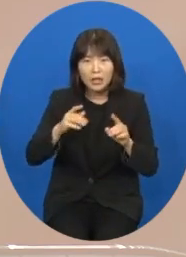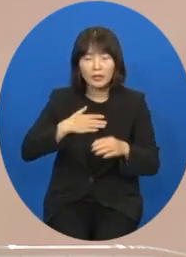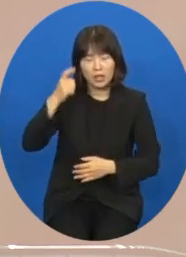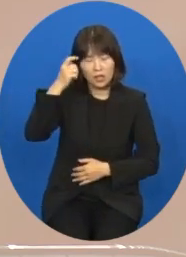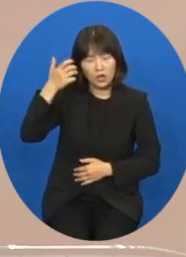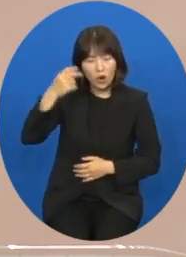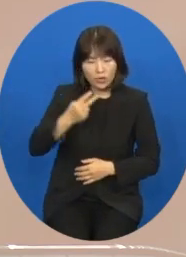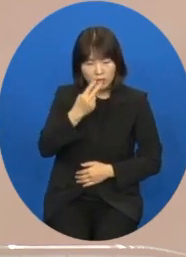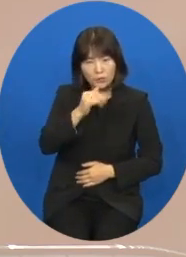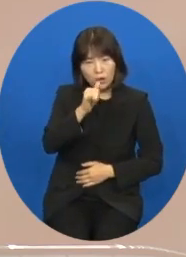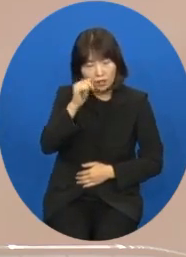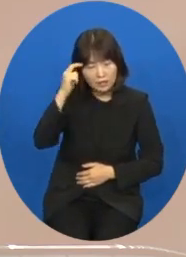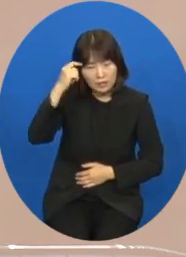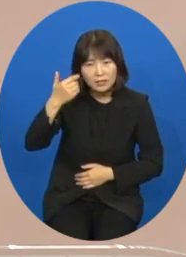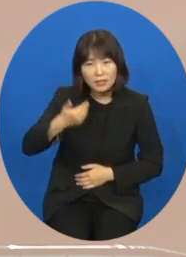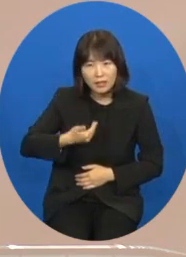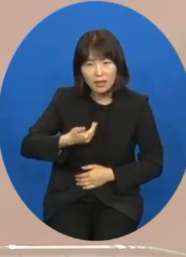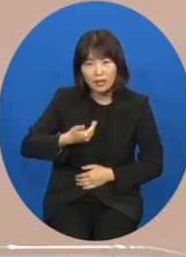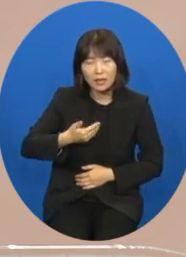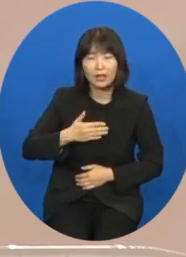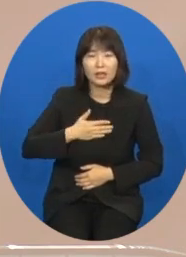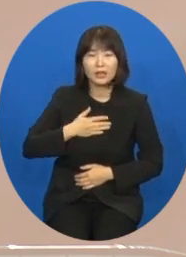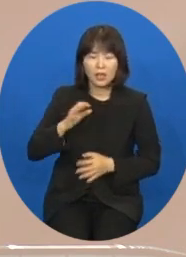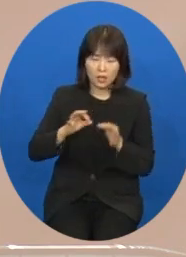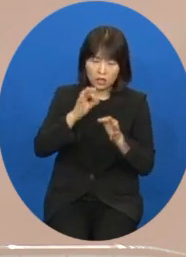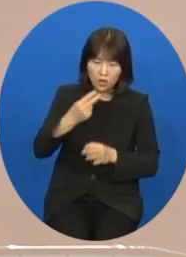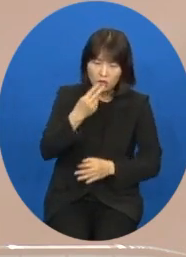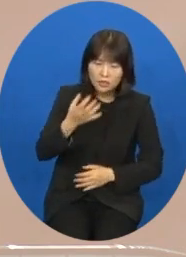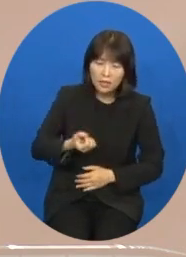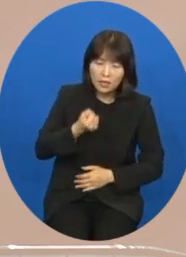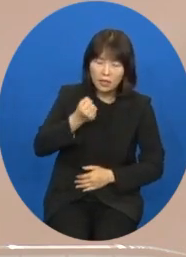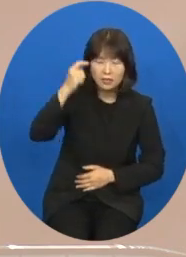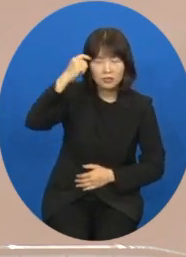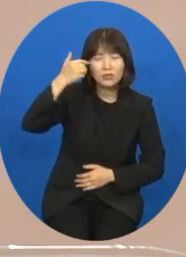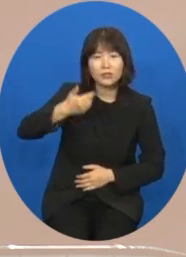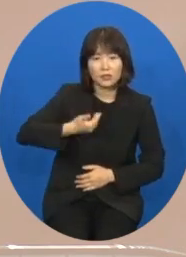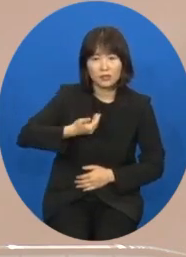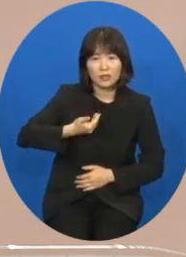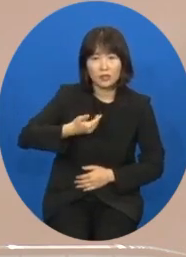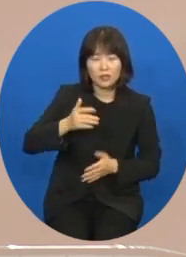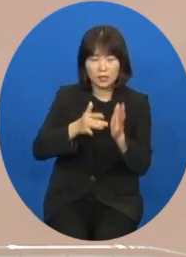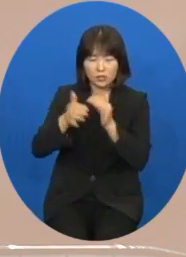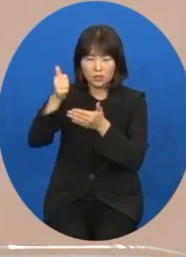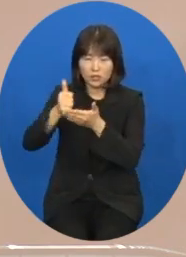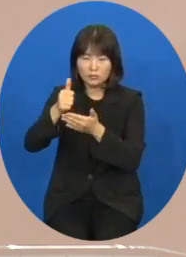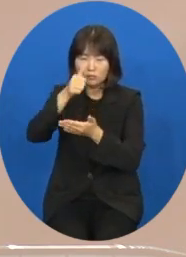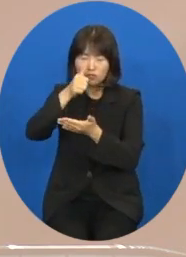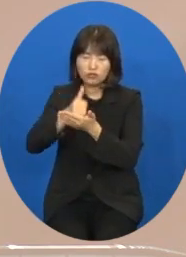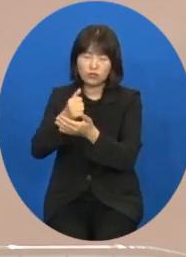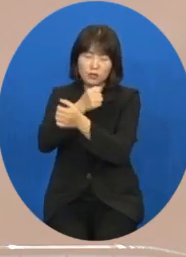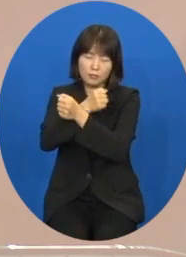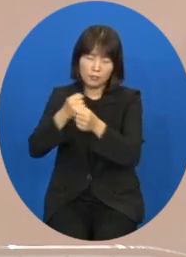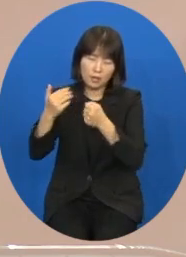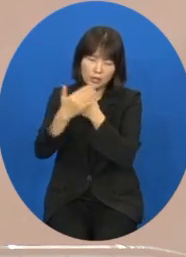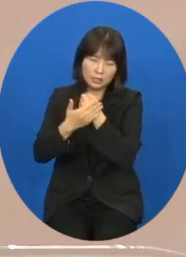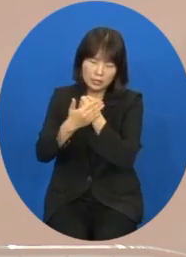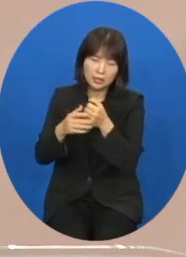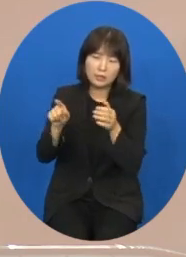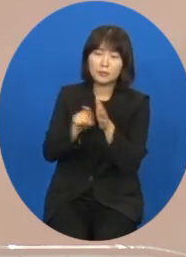생명이 있나? 나는 영생을 가졌나? 예수님의 속죄의 은혜를 믿는